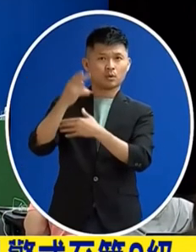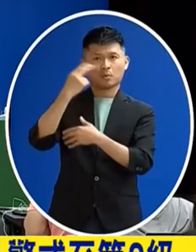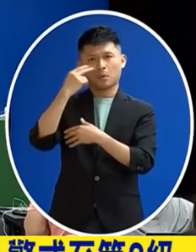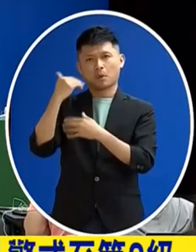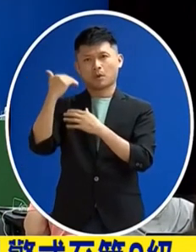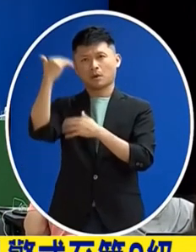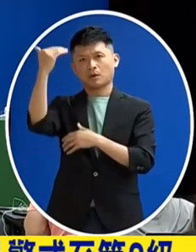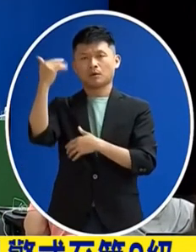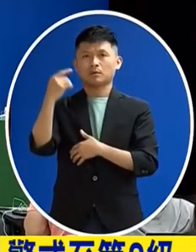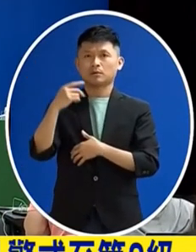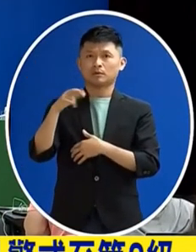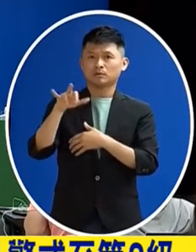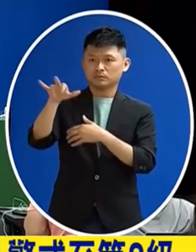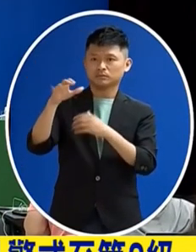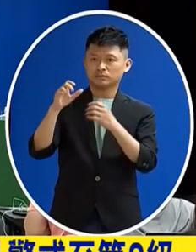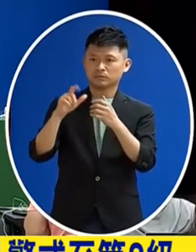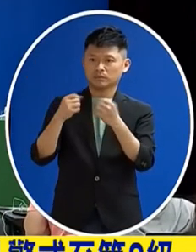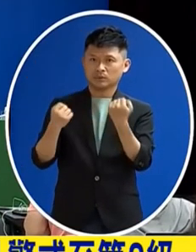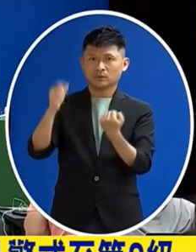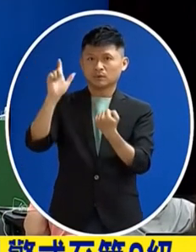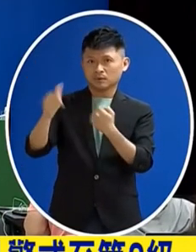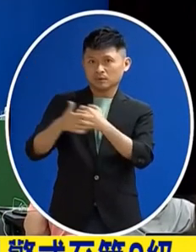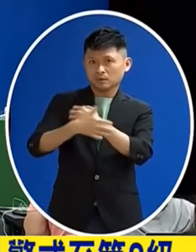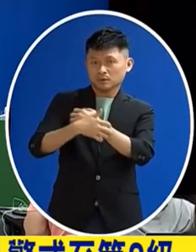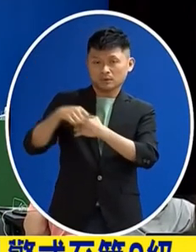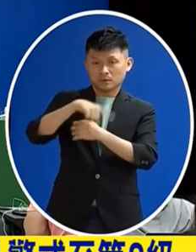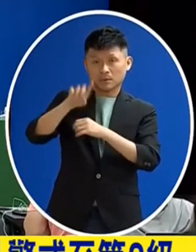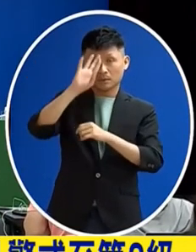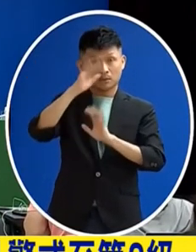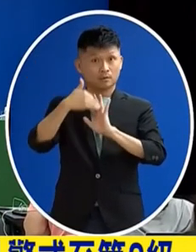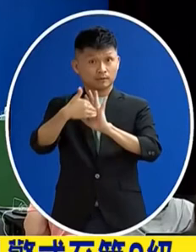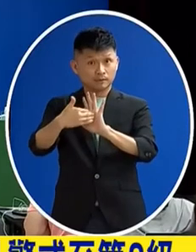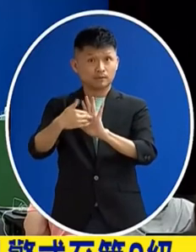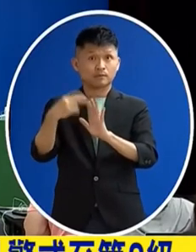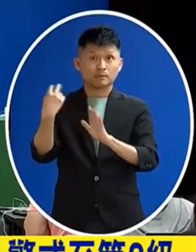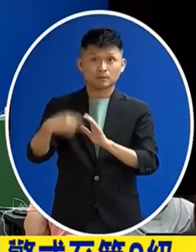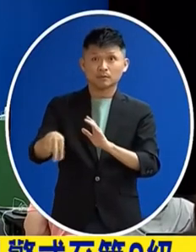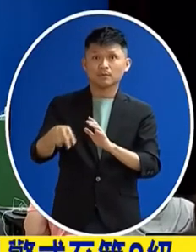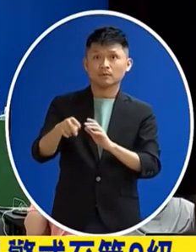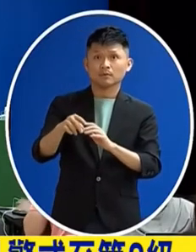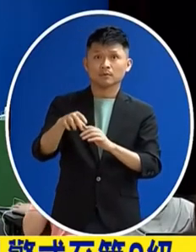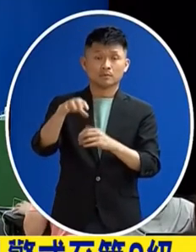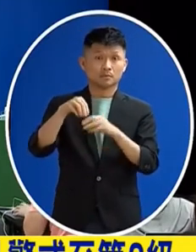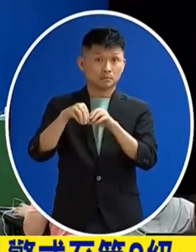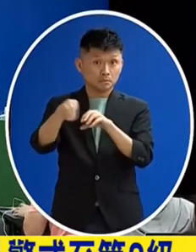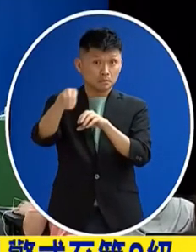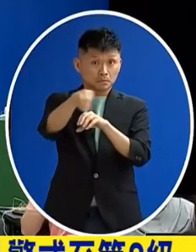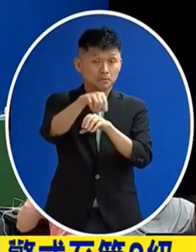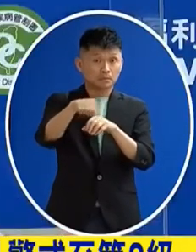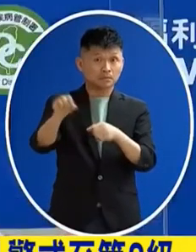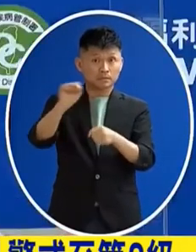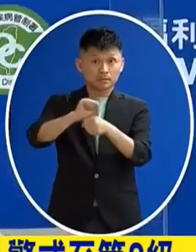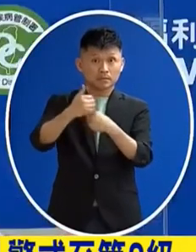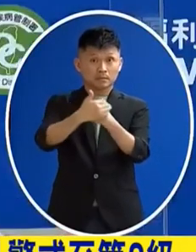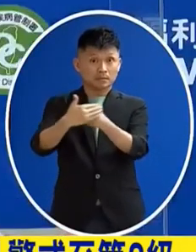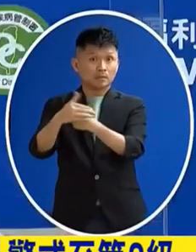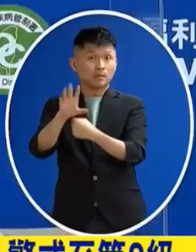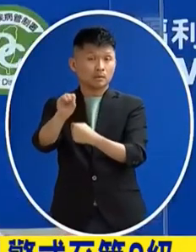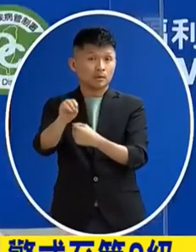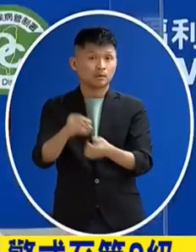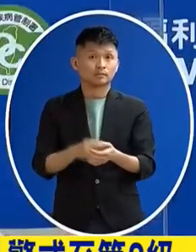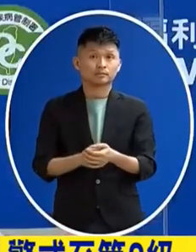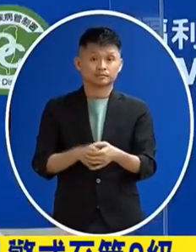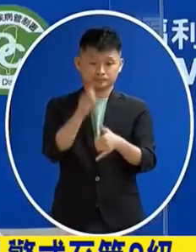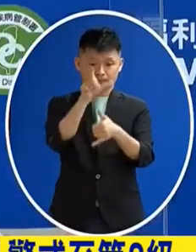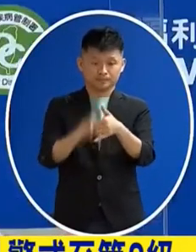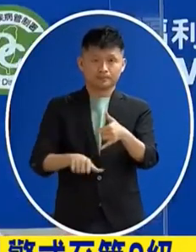些机组员的个人防护，或是说一些国外的外站的动线有做一些加强的一些措施呢？ 个人的防